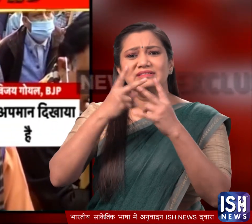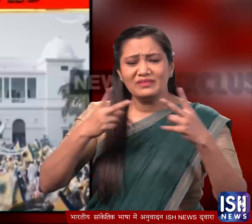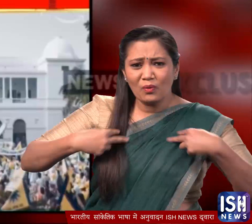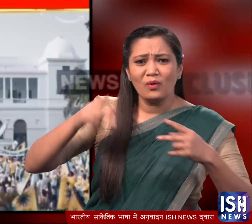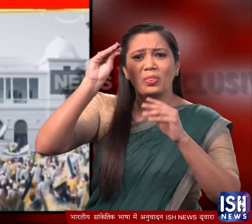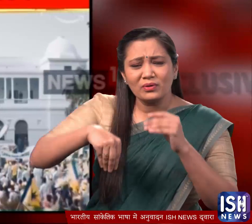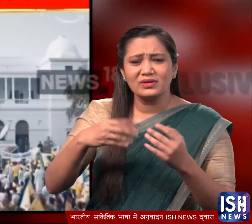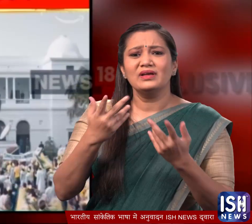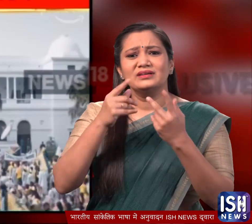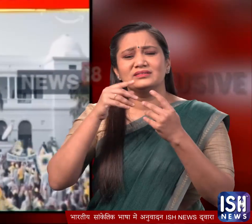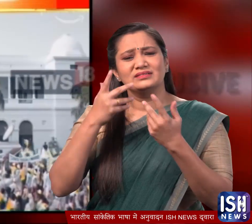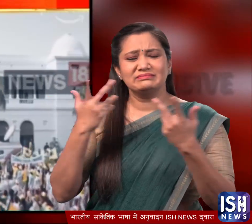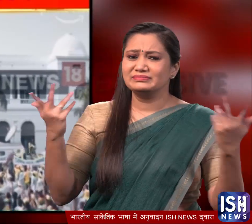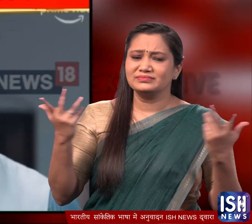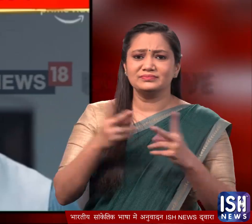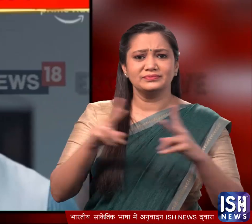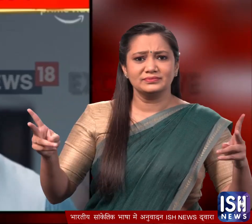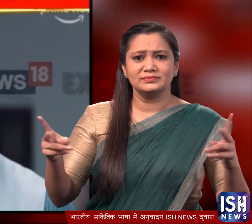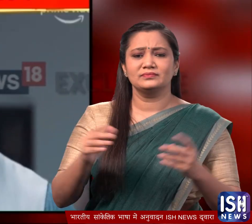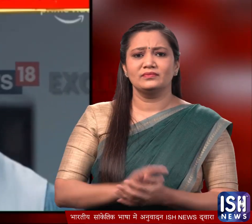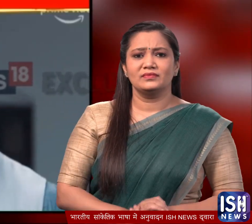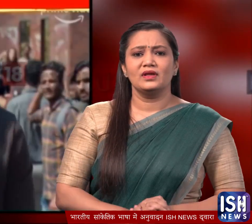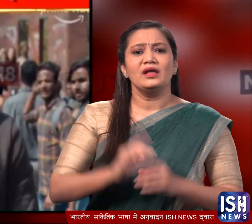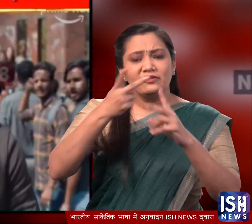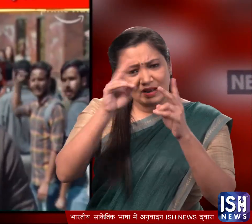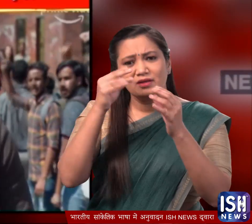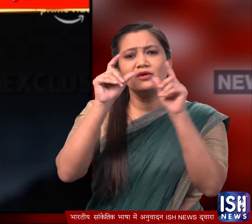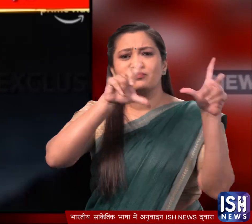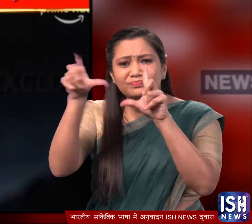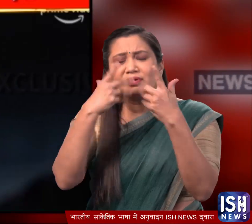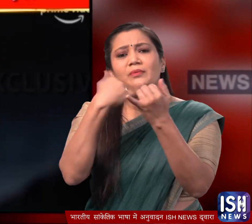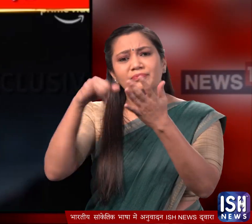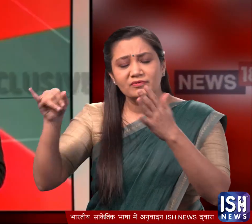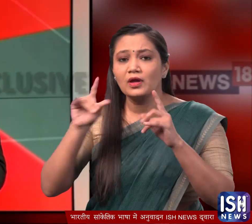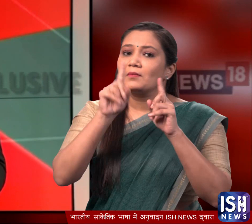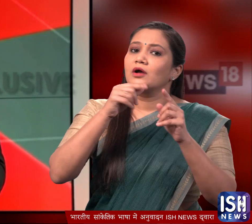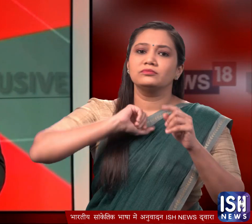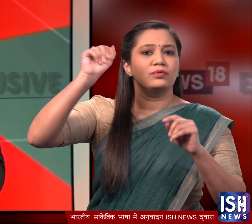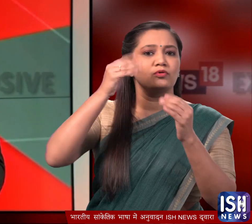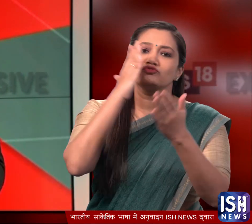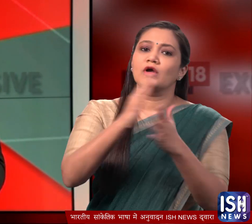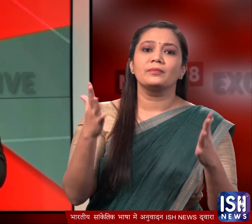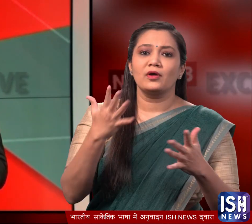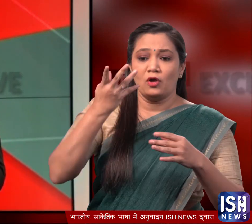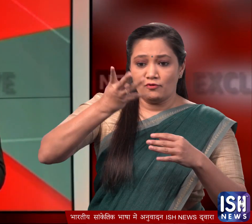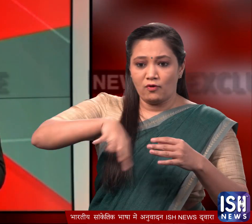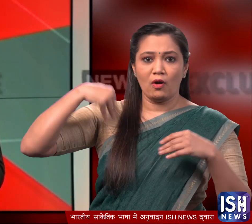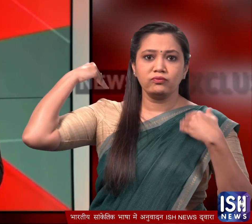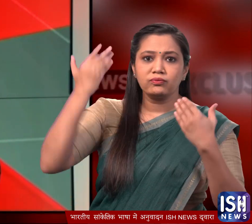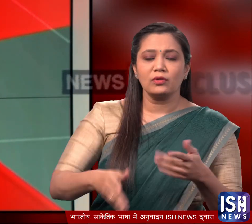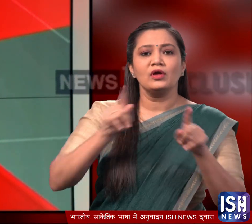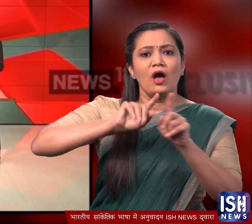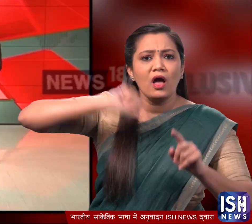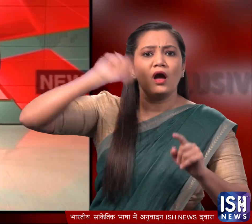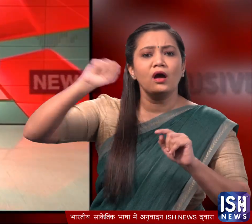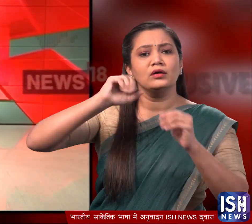दिखाया है। हालांकि हर तरफ से हो रहे विरोध के बीच तांडव से कुछ विवादित सीन हटा दिए गए, लेकिन विरोध बंद नहीं हुआ। 4 दिन से